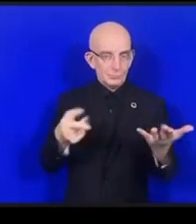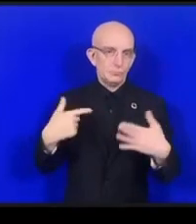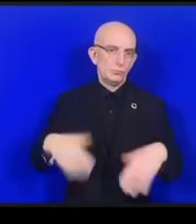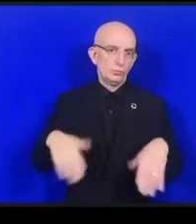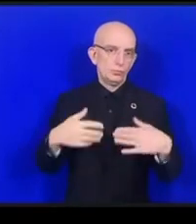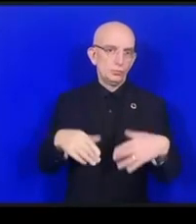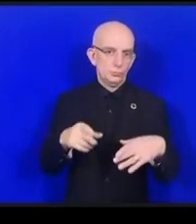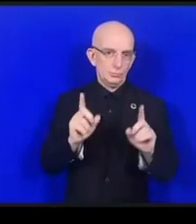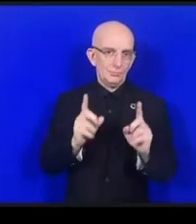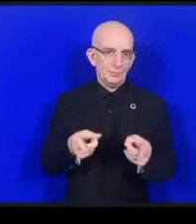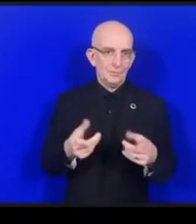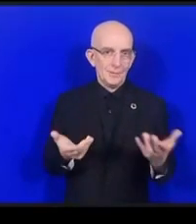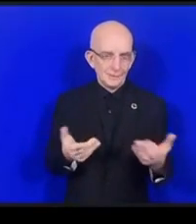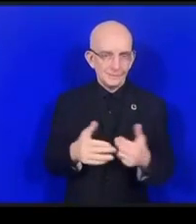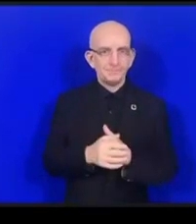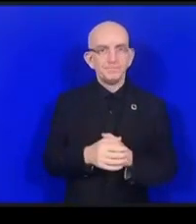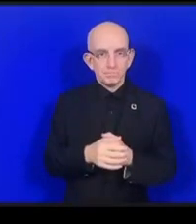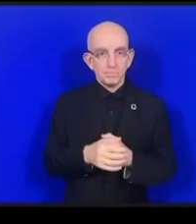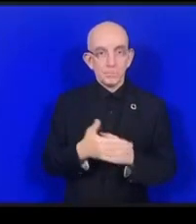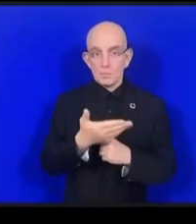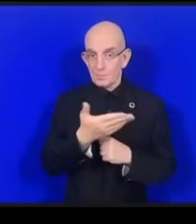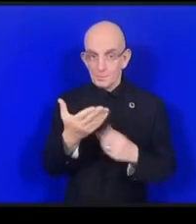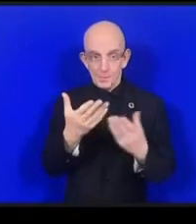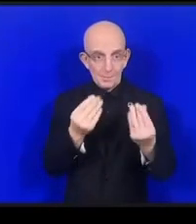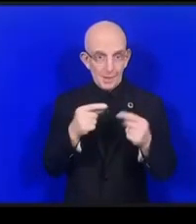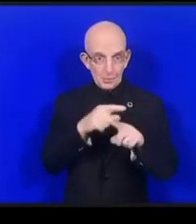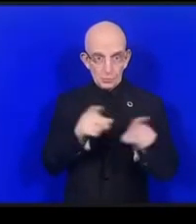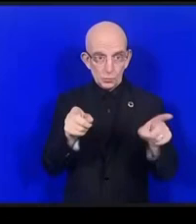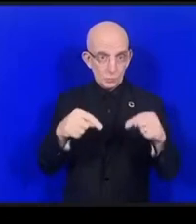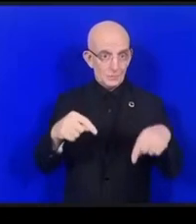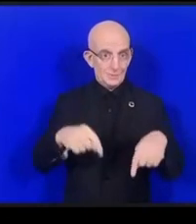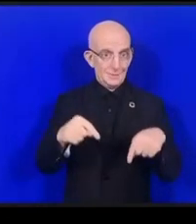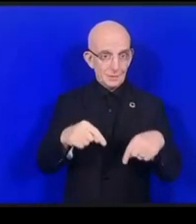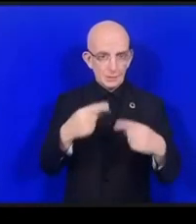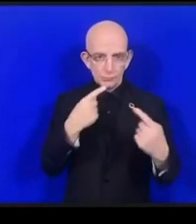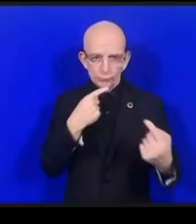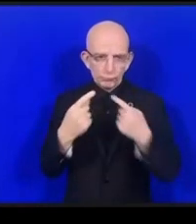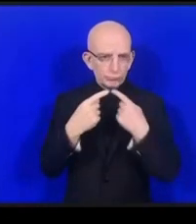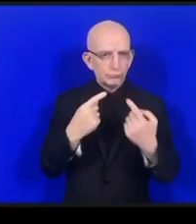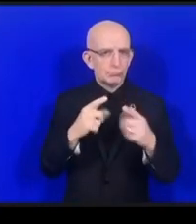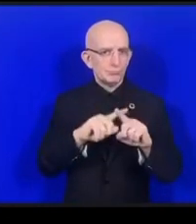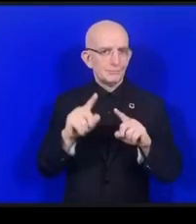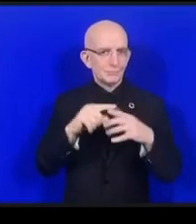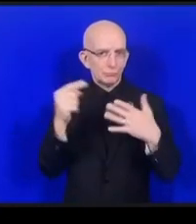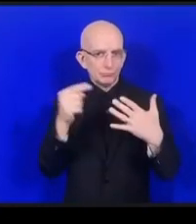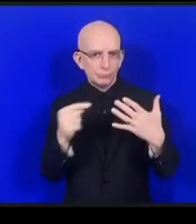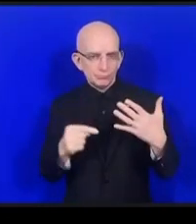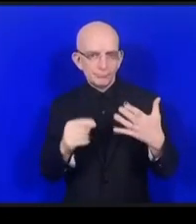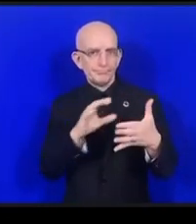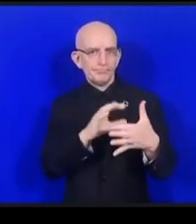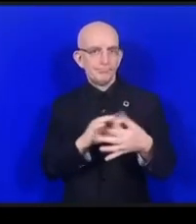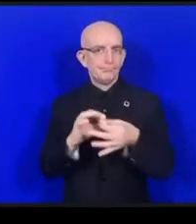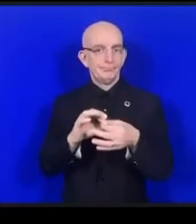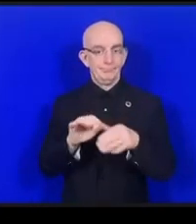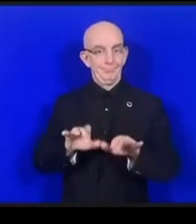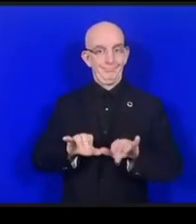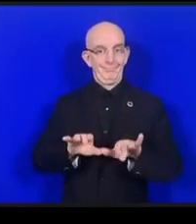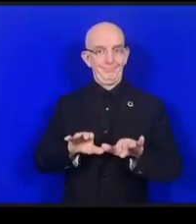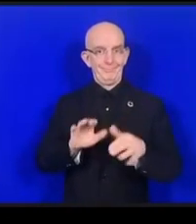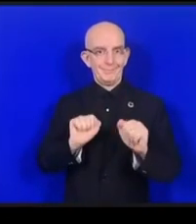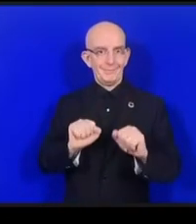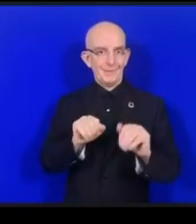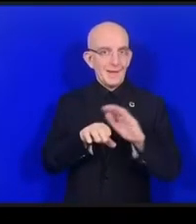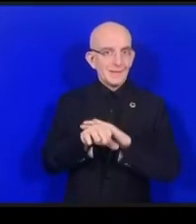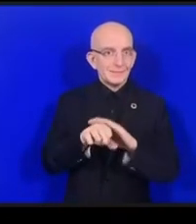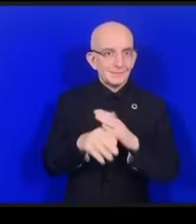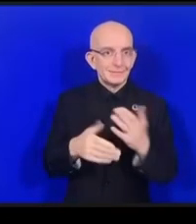вопросами Как доступ к интернету и различными устройствами для доступа к интернету Но